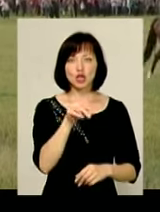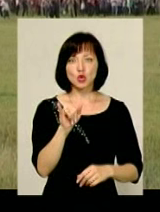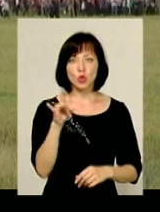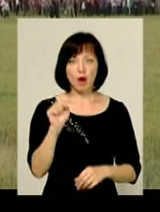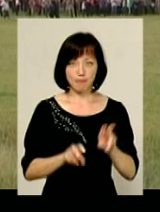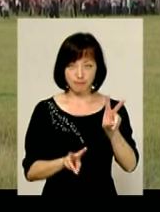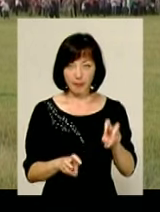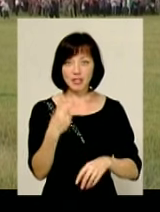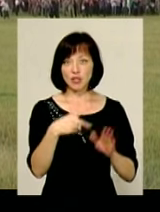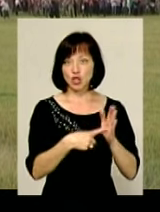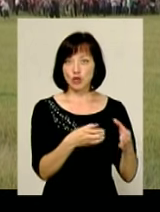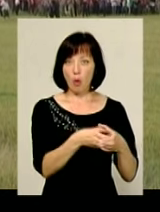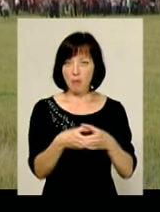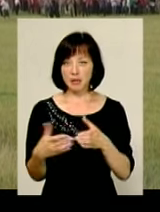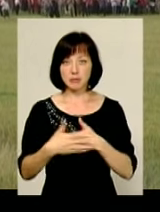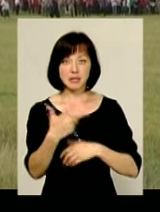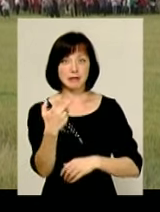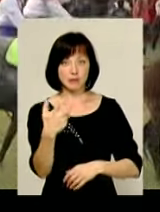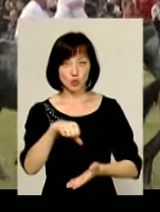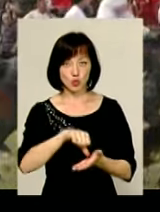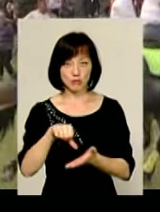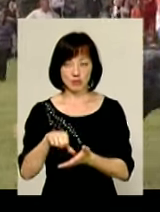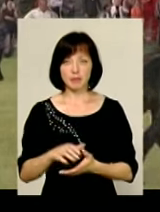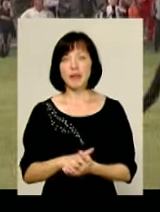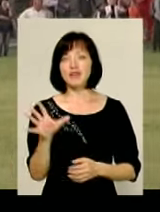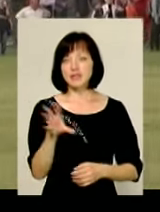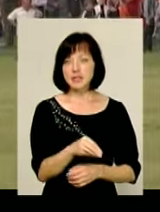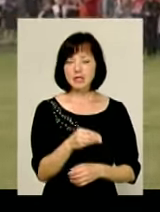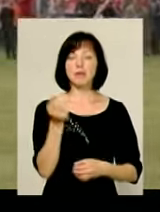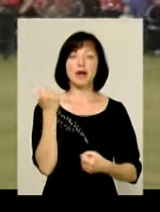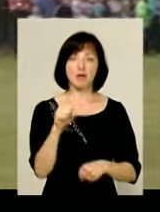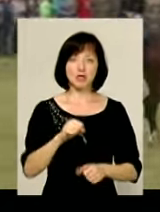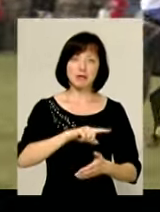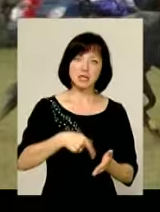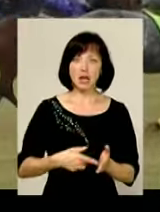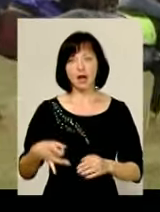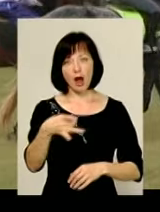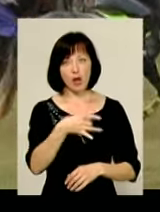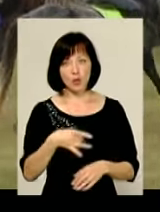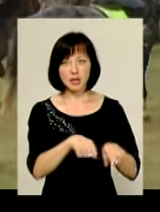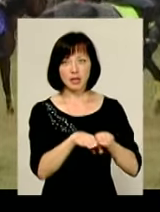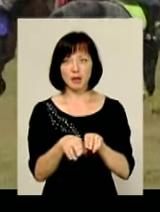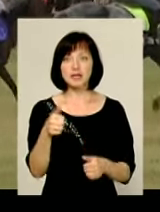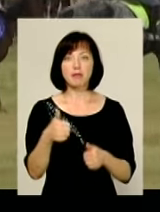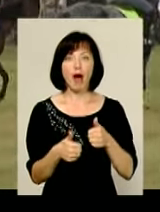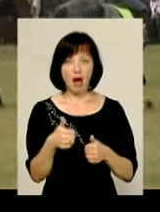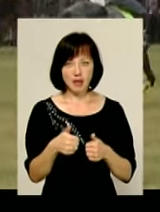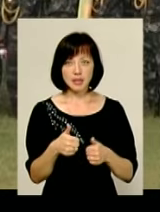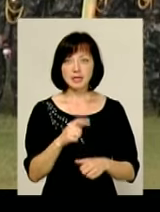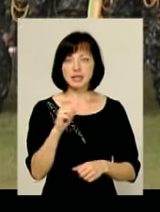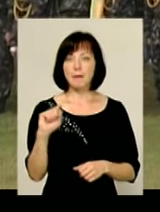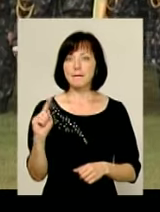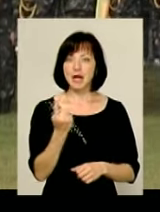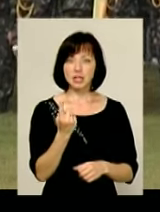беруть 26 команд, а це близько трьох сотень учасників. Усі вони є переможцями міських і районних етапів змагань. За